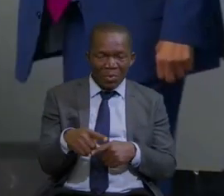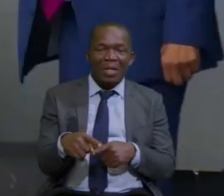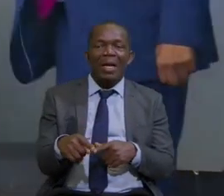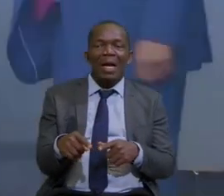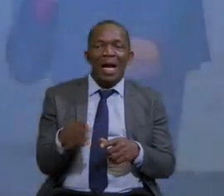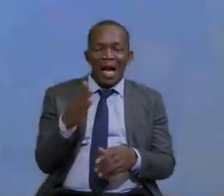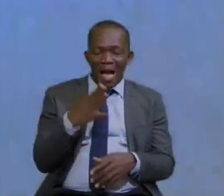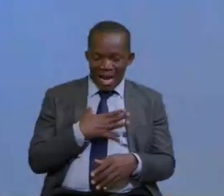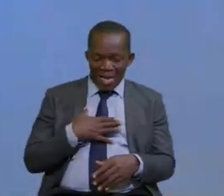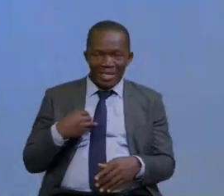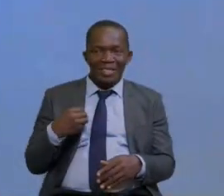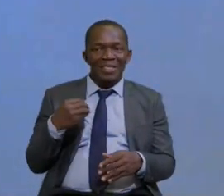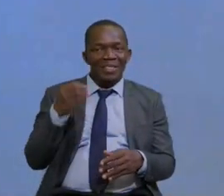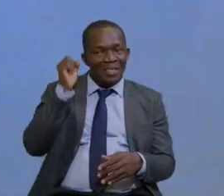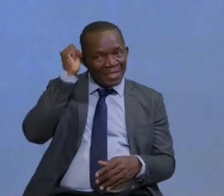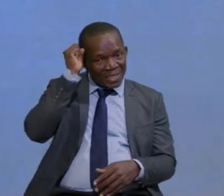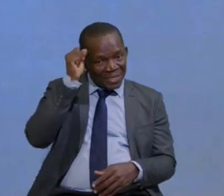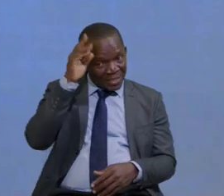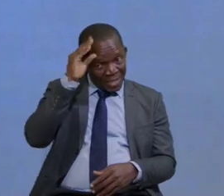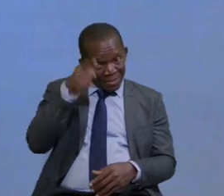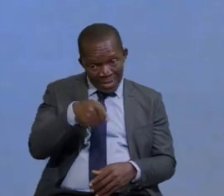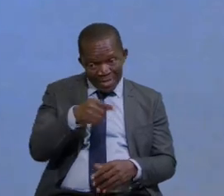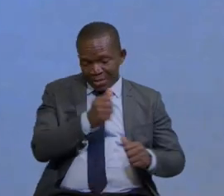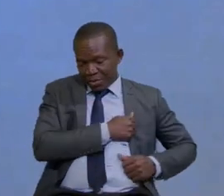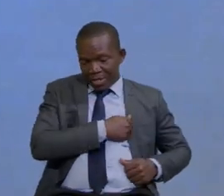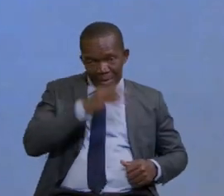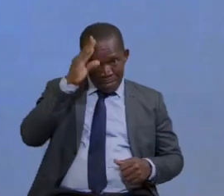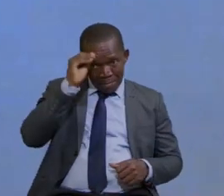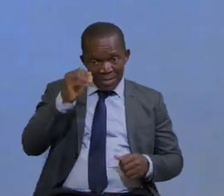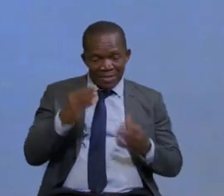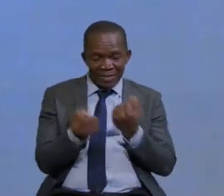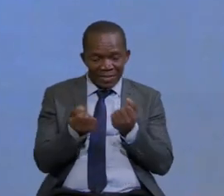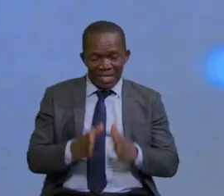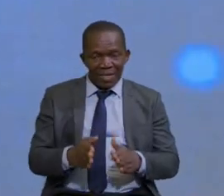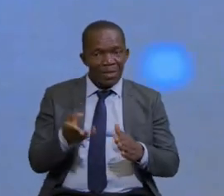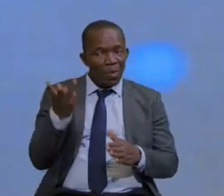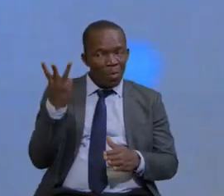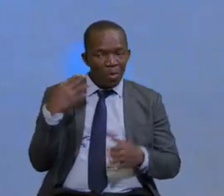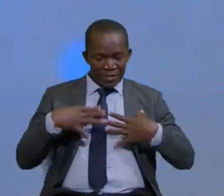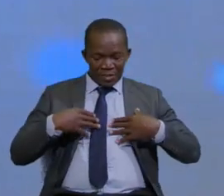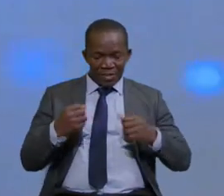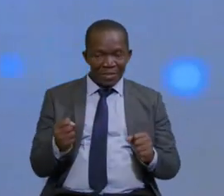Et son serviteur fut guéri à l'heure même.